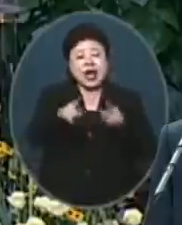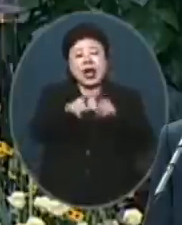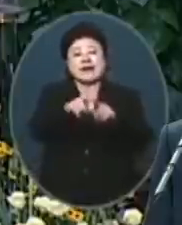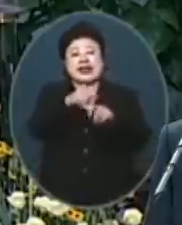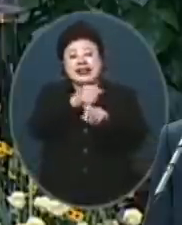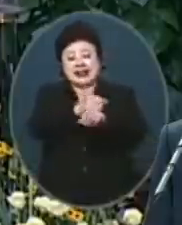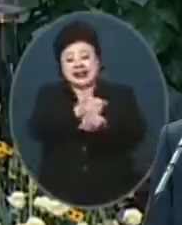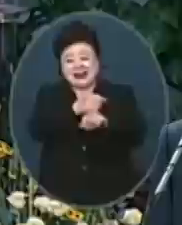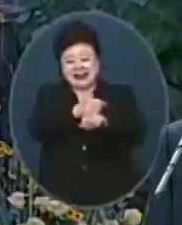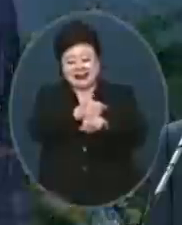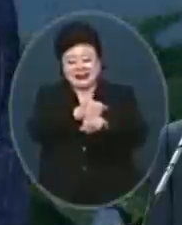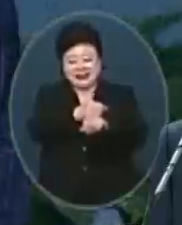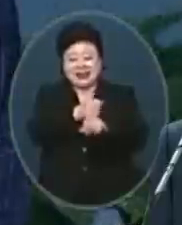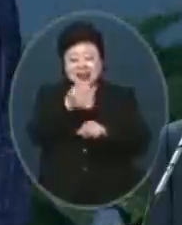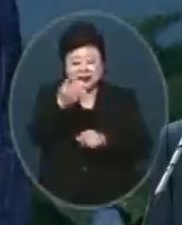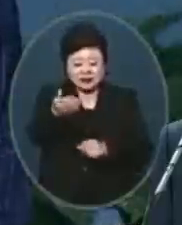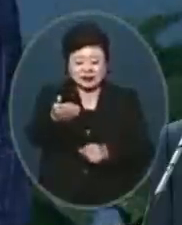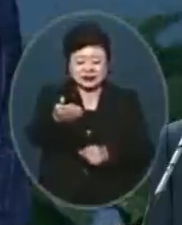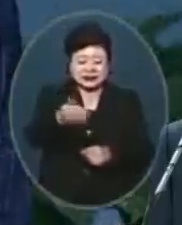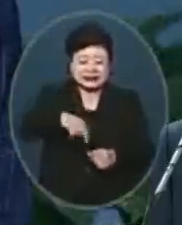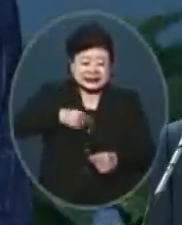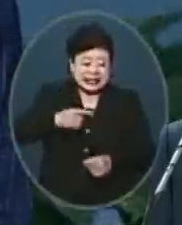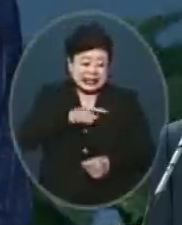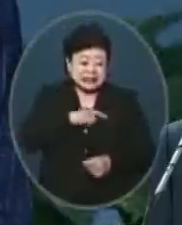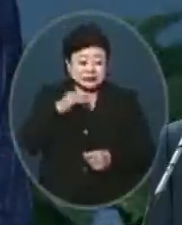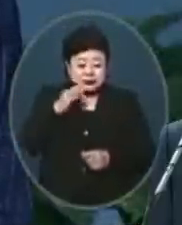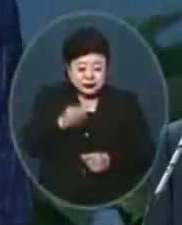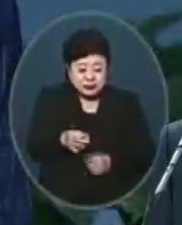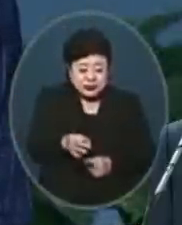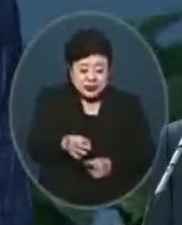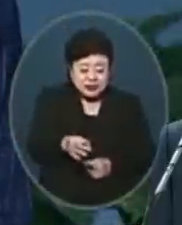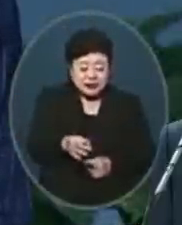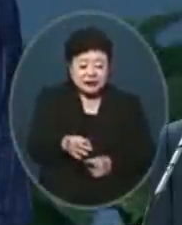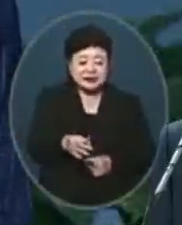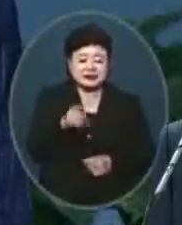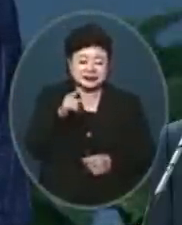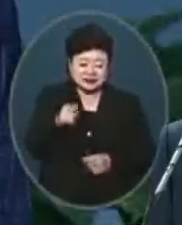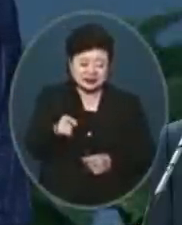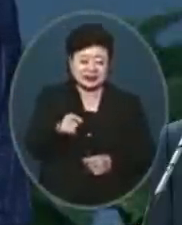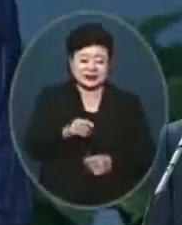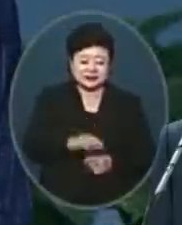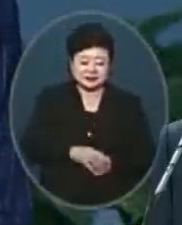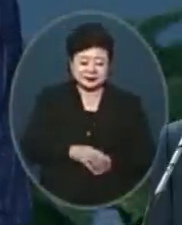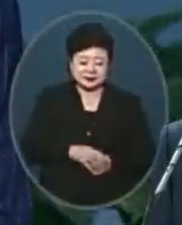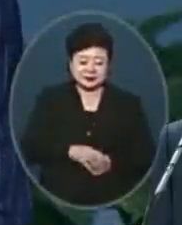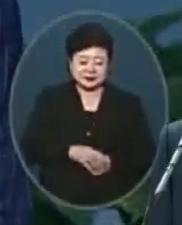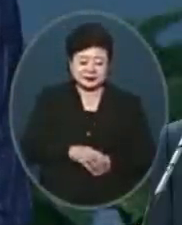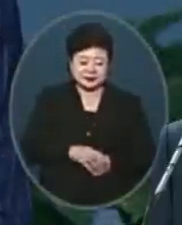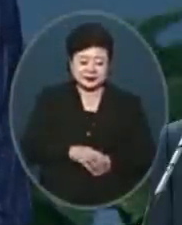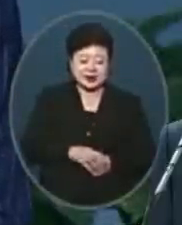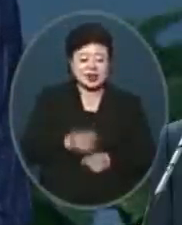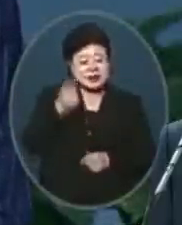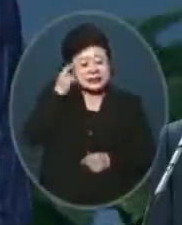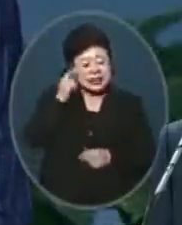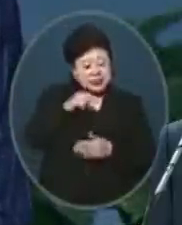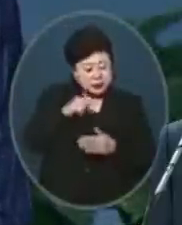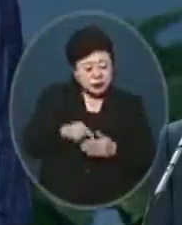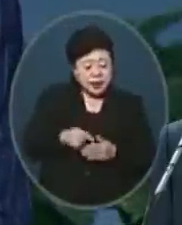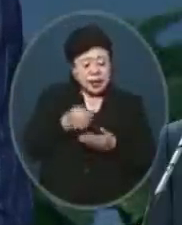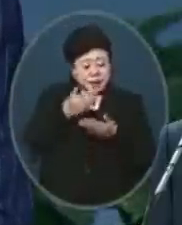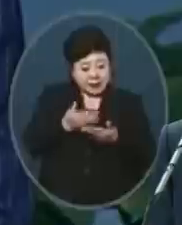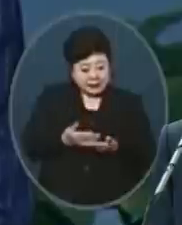함께하리라 여러분의 이름을 부러 그것을 여러분 생각 속에